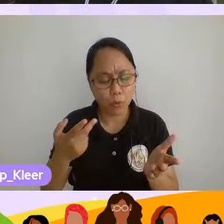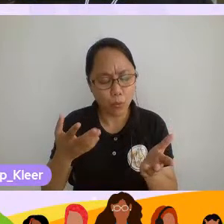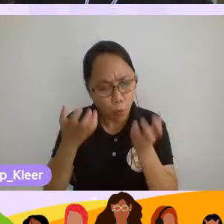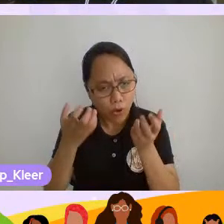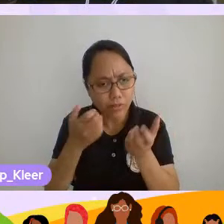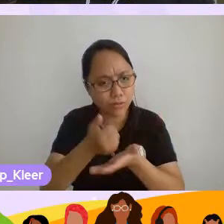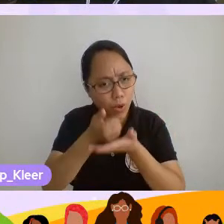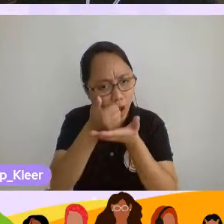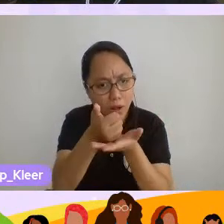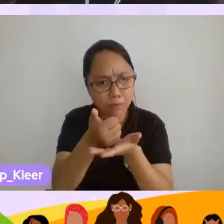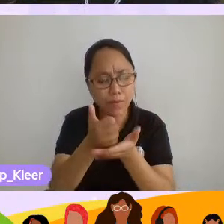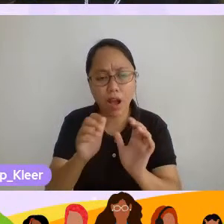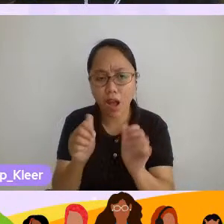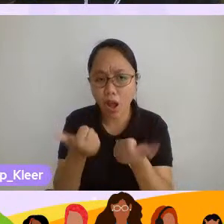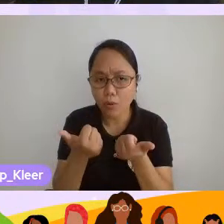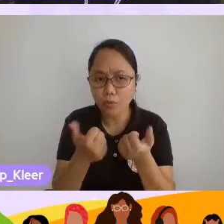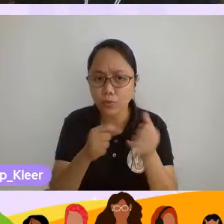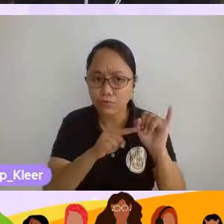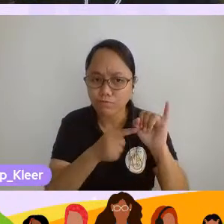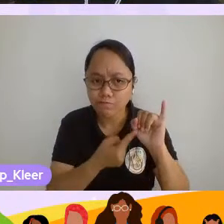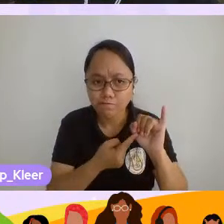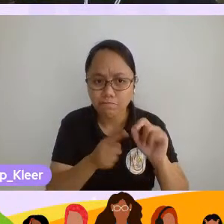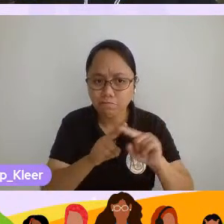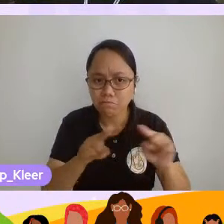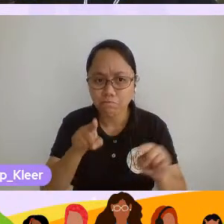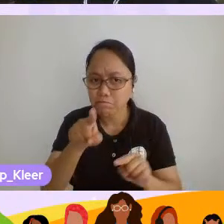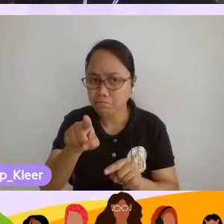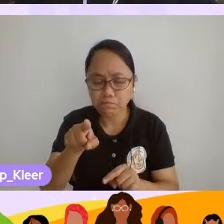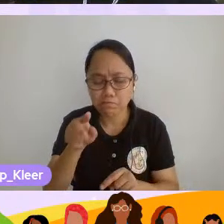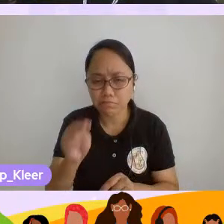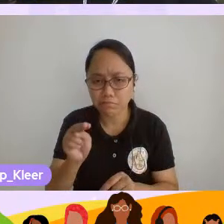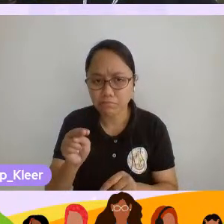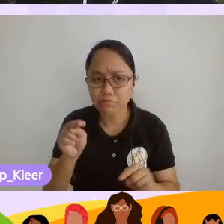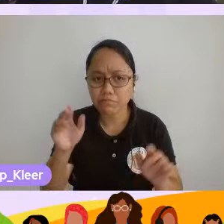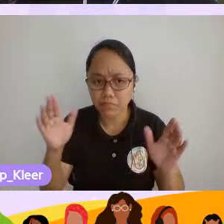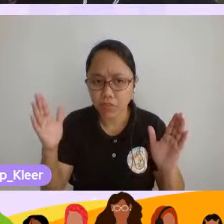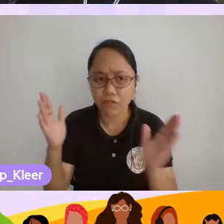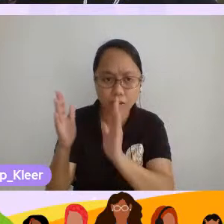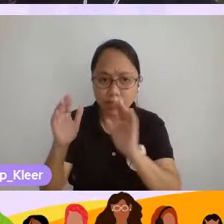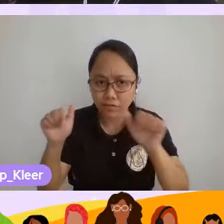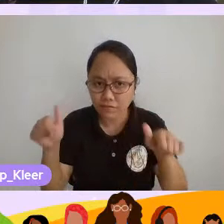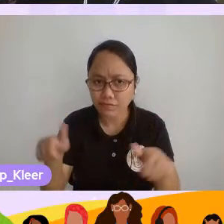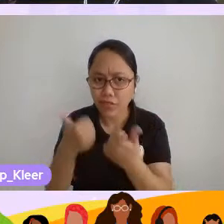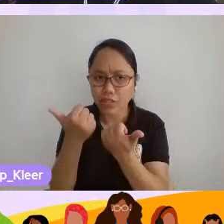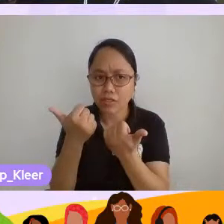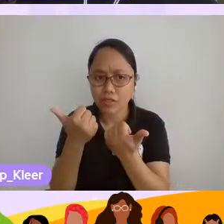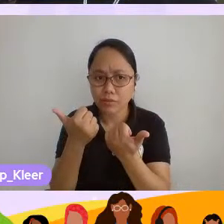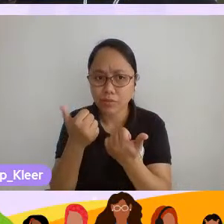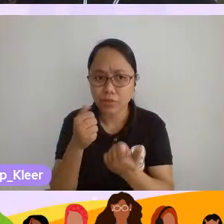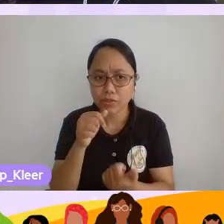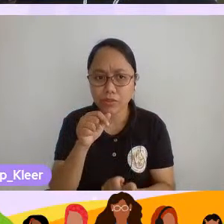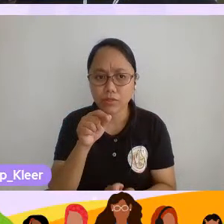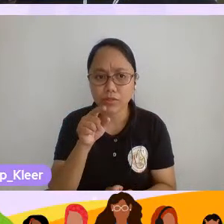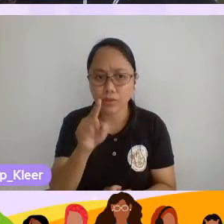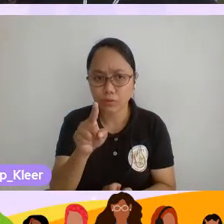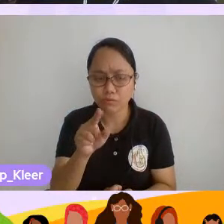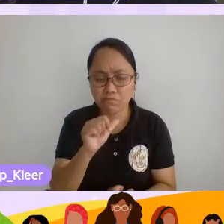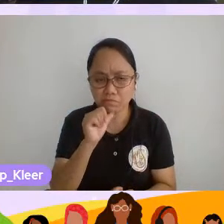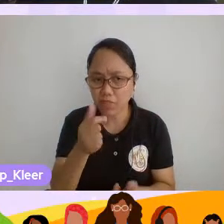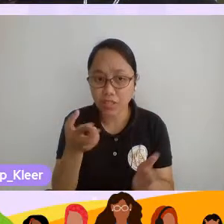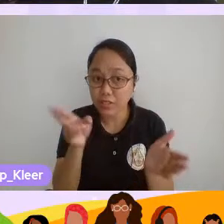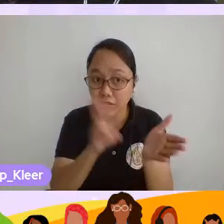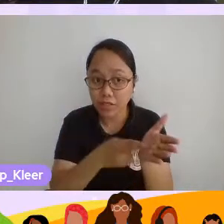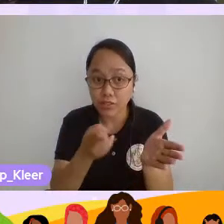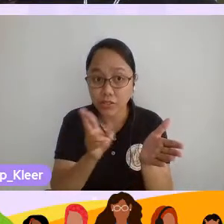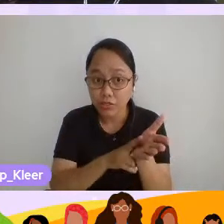mga potential po na challenges. Kung kayo ay hindi rehistrado, baka